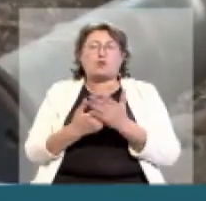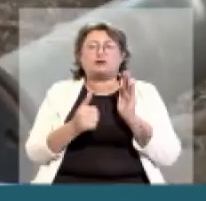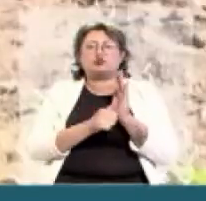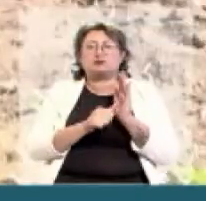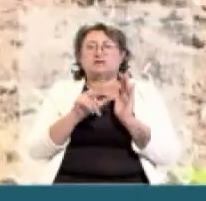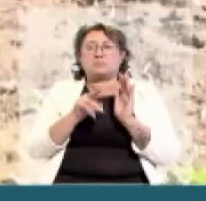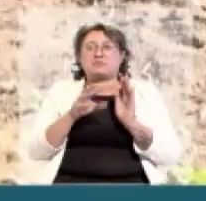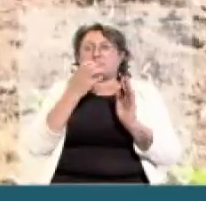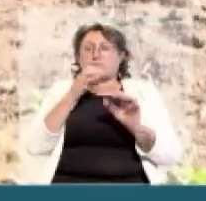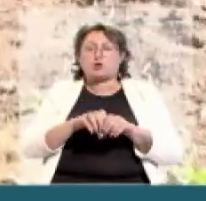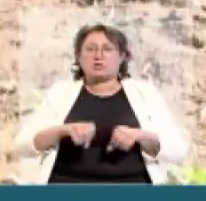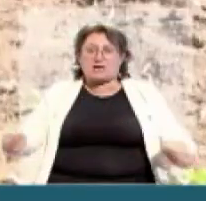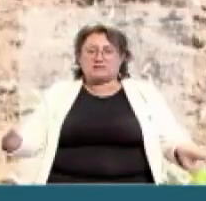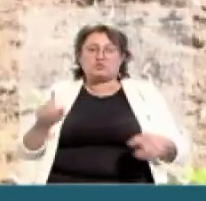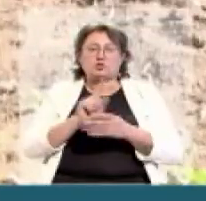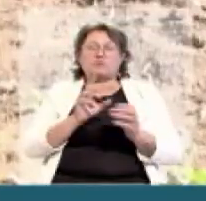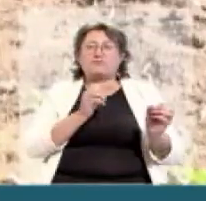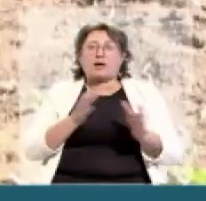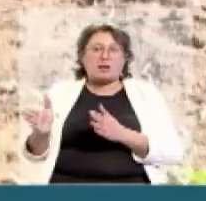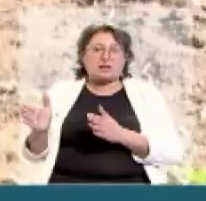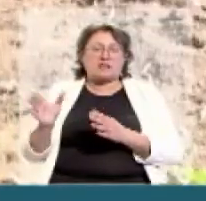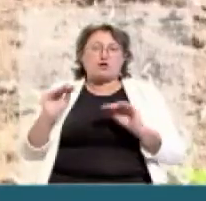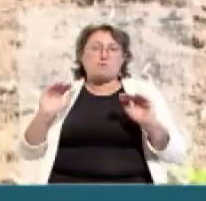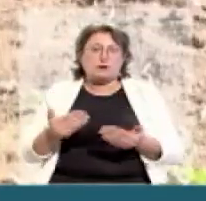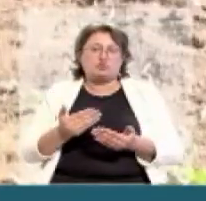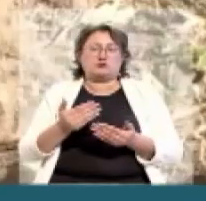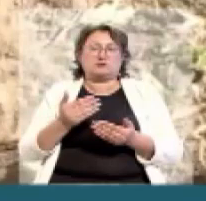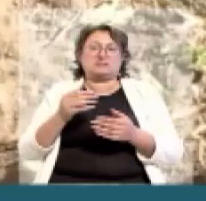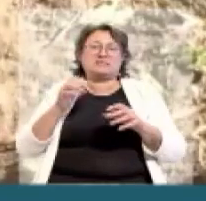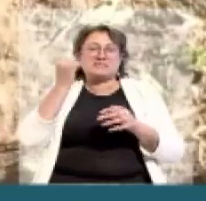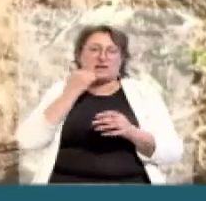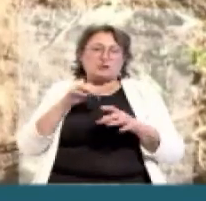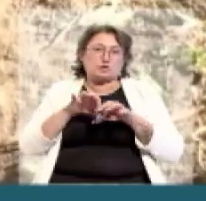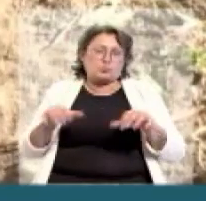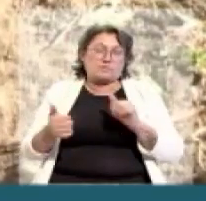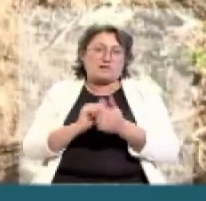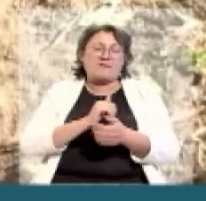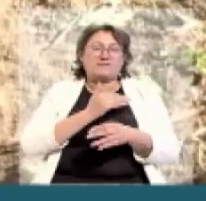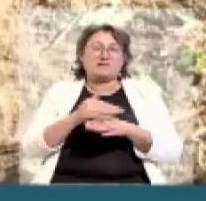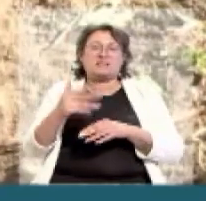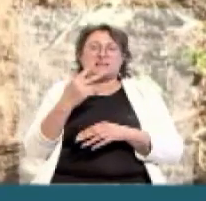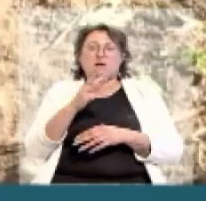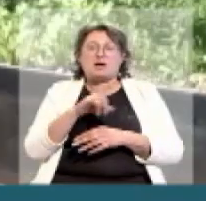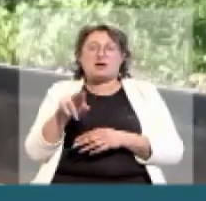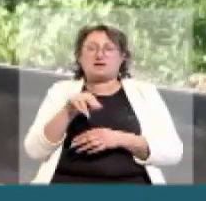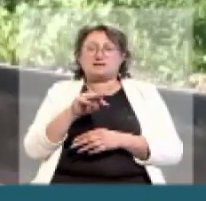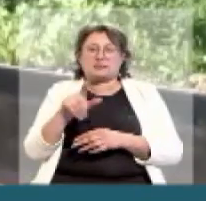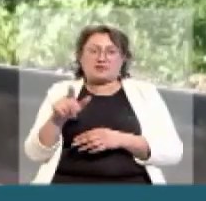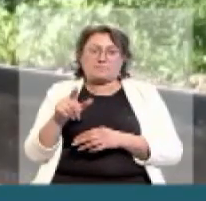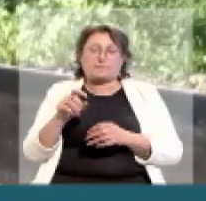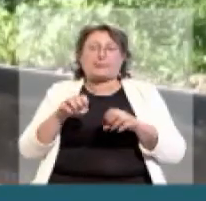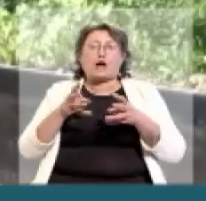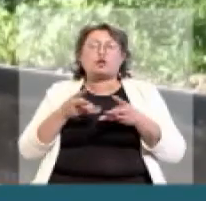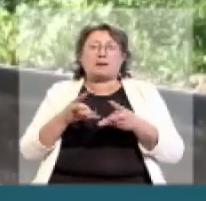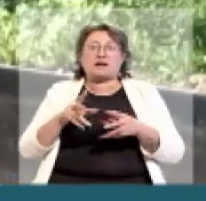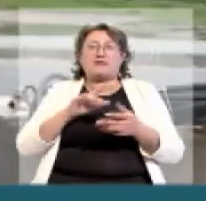6 километров теплотрасс. Чтобы привести в порядок и уменьшить износ сетей, из бюджета выделили более 3 миллиардов тенге.